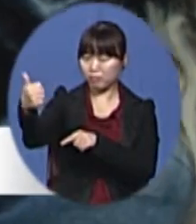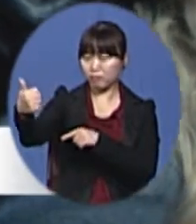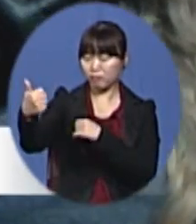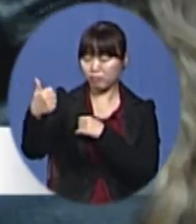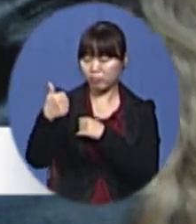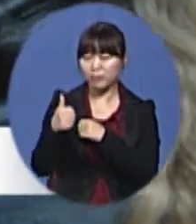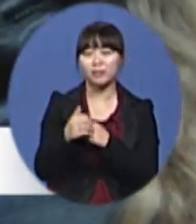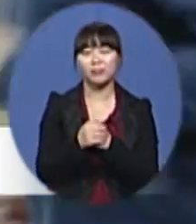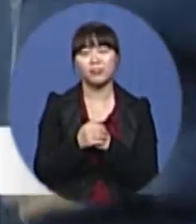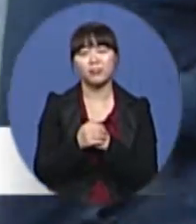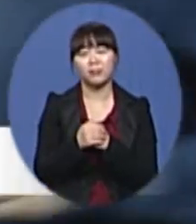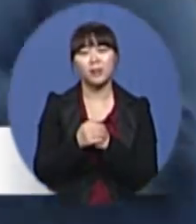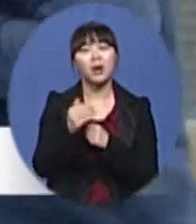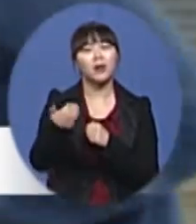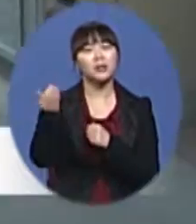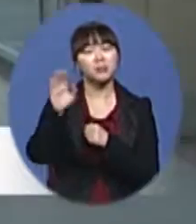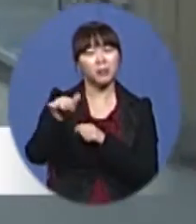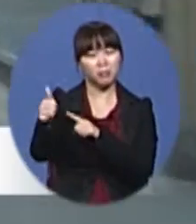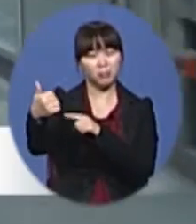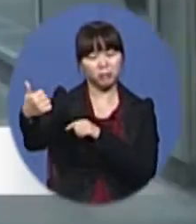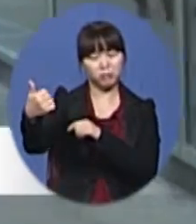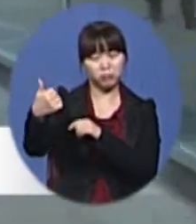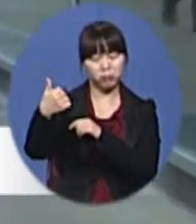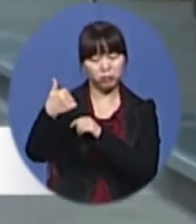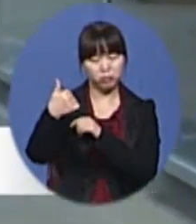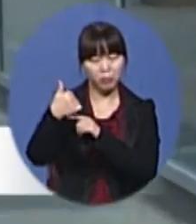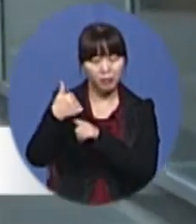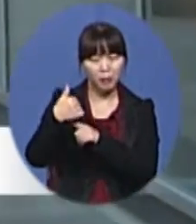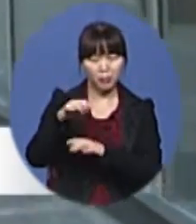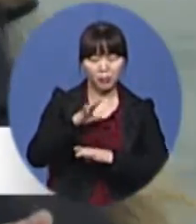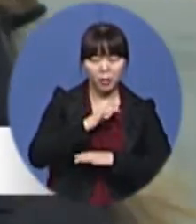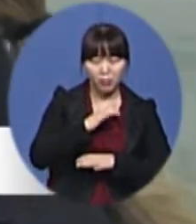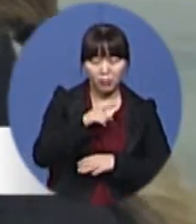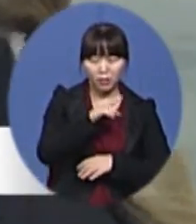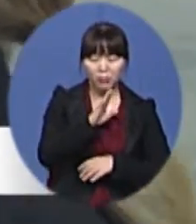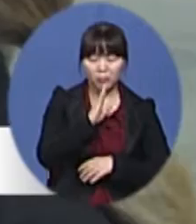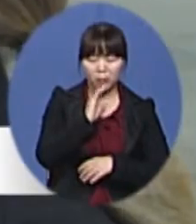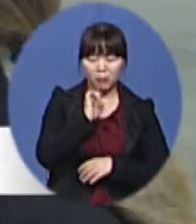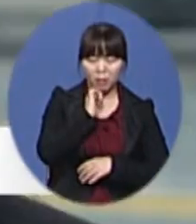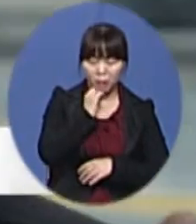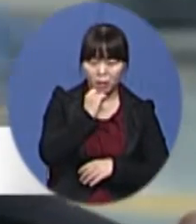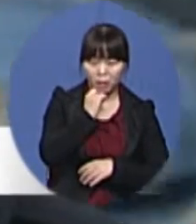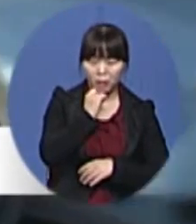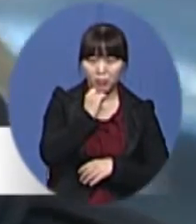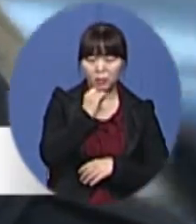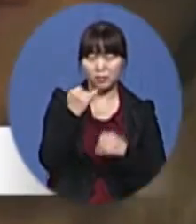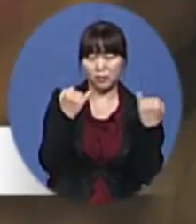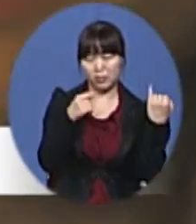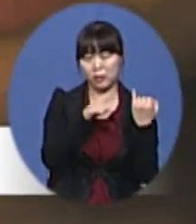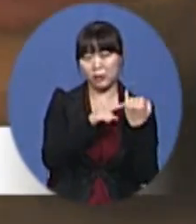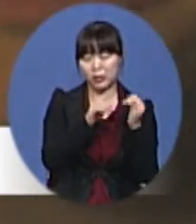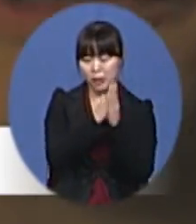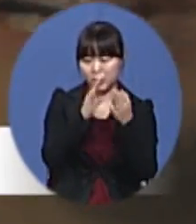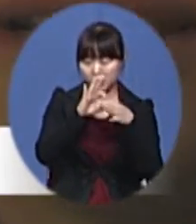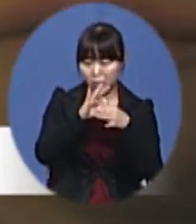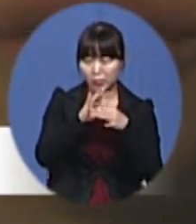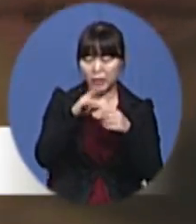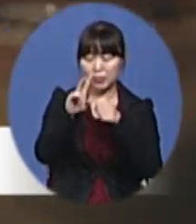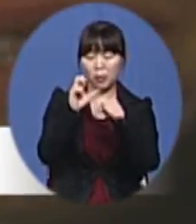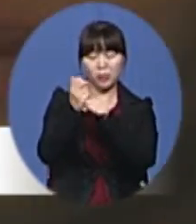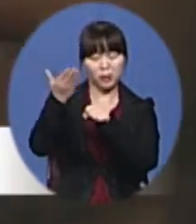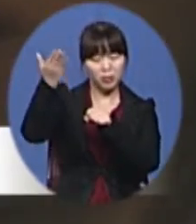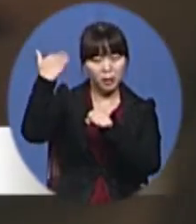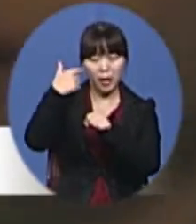다가온다. 하지만 그가 다가갈수록 두렵고 너무나 어려운 케이티는 책을 통해 25년